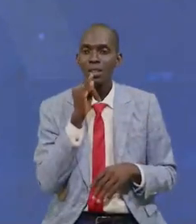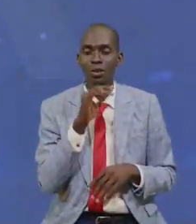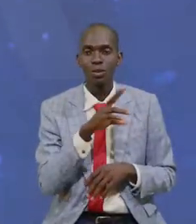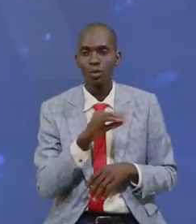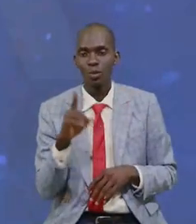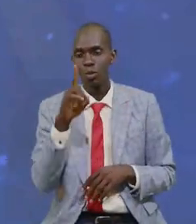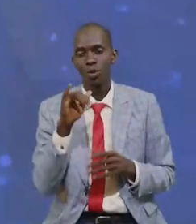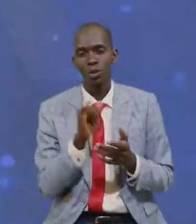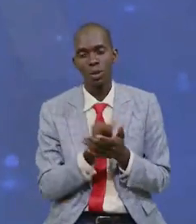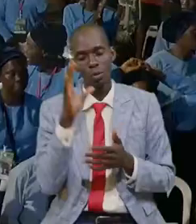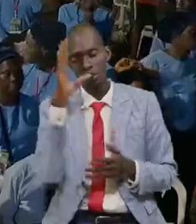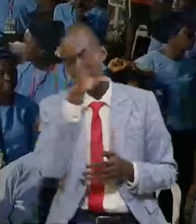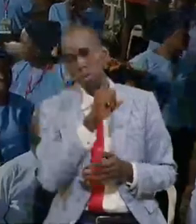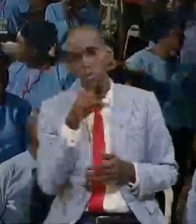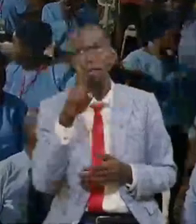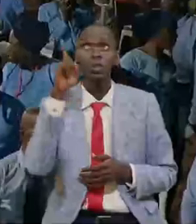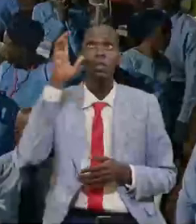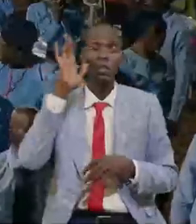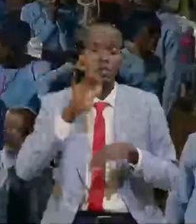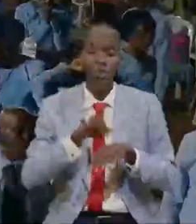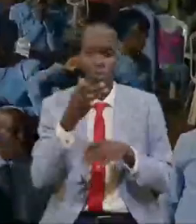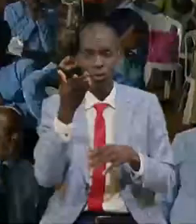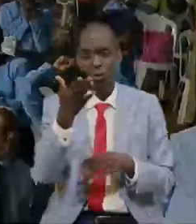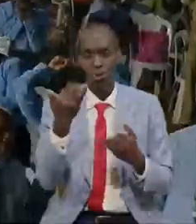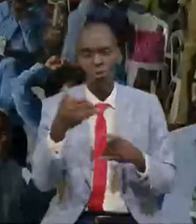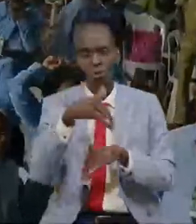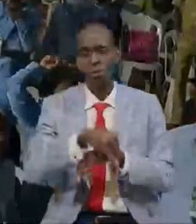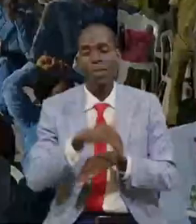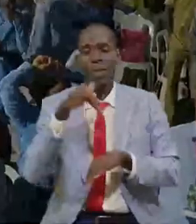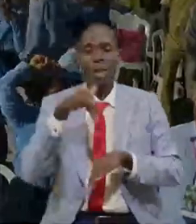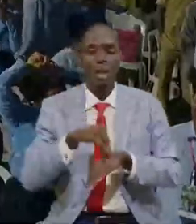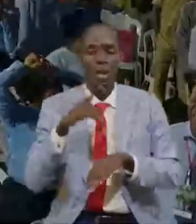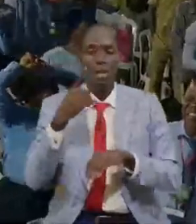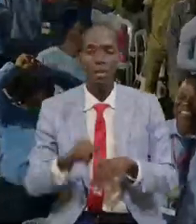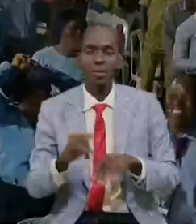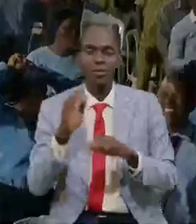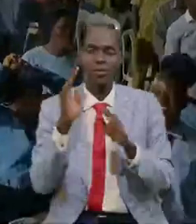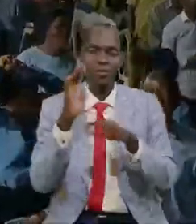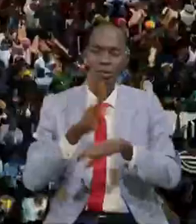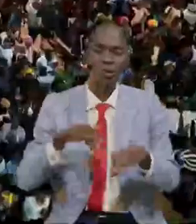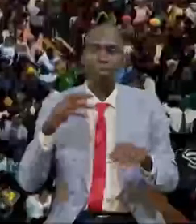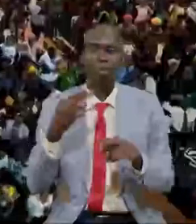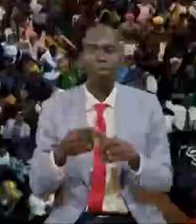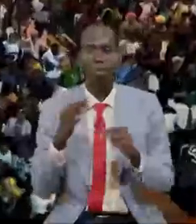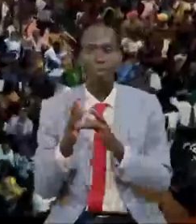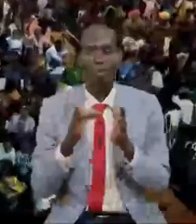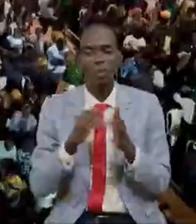d'exception, il vous touchera là-bas ce soir. La mention du nom de Jésus, tout genou